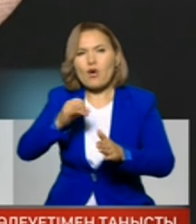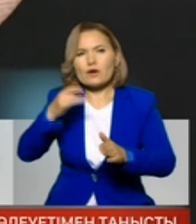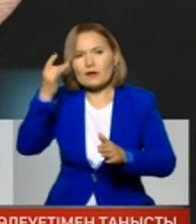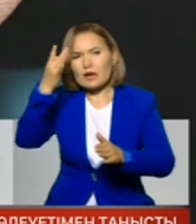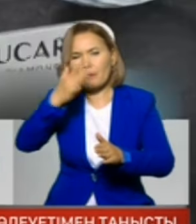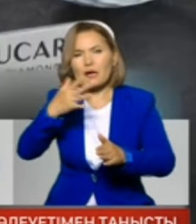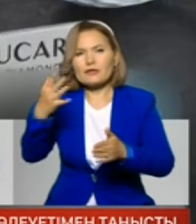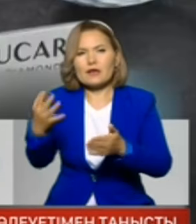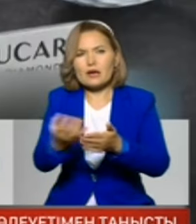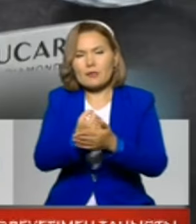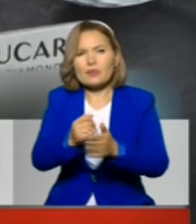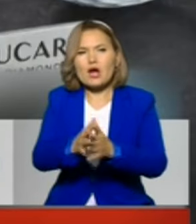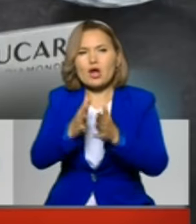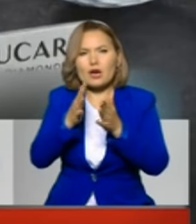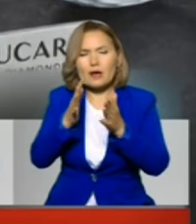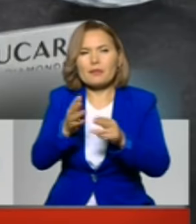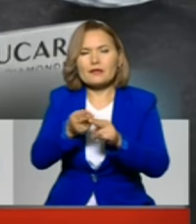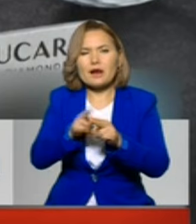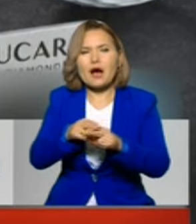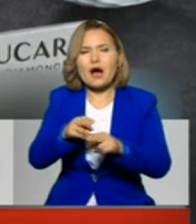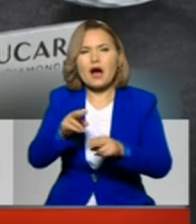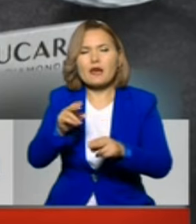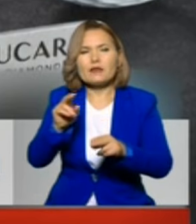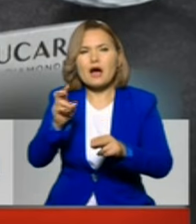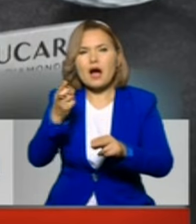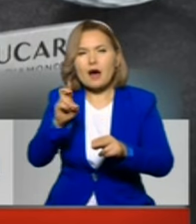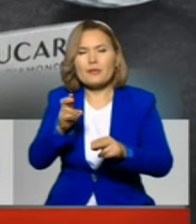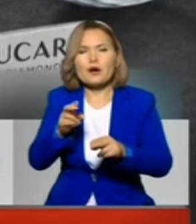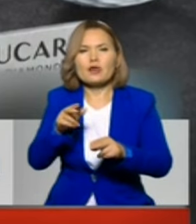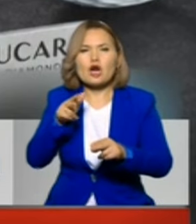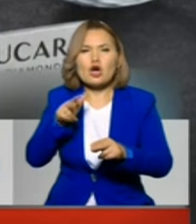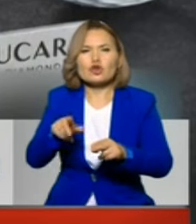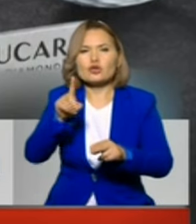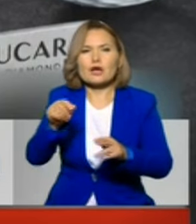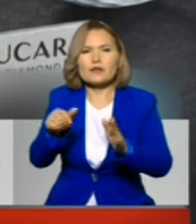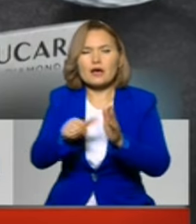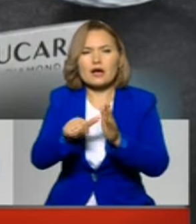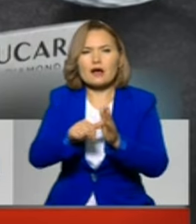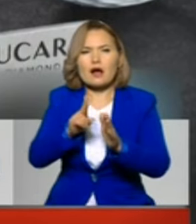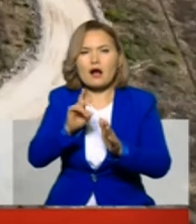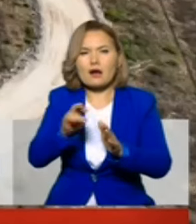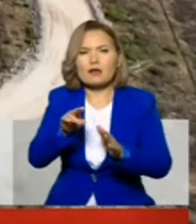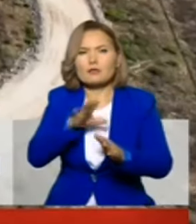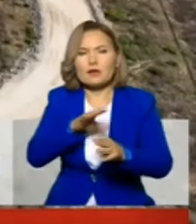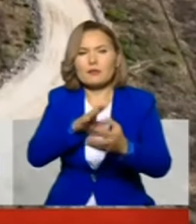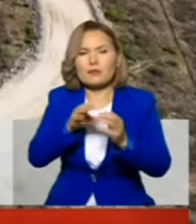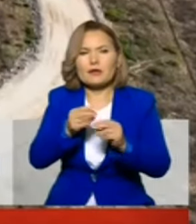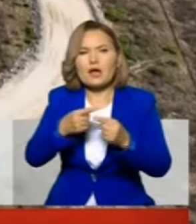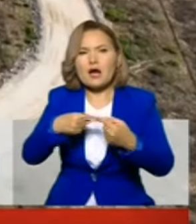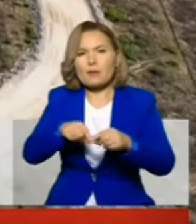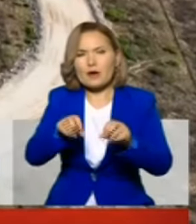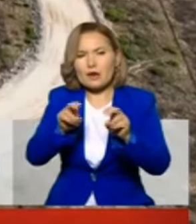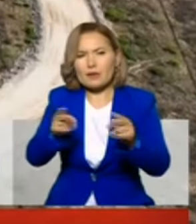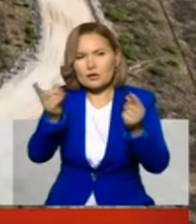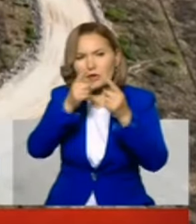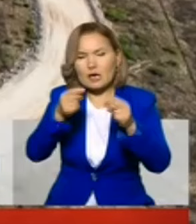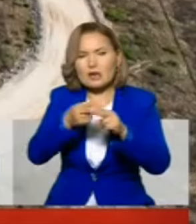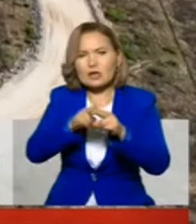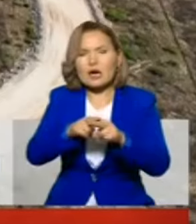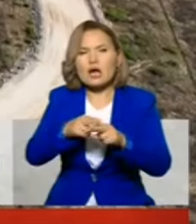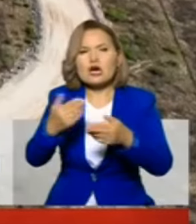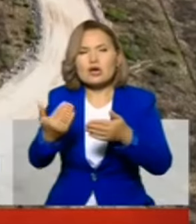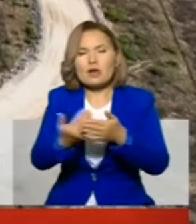оңтүстік Африкадан табылған ең үлкен алмаздың салмағы 3106 карат еді. Рейтер агенттігінің